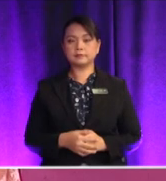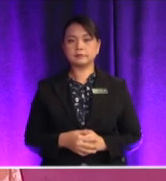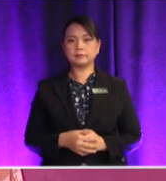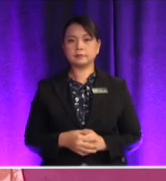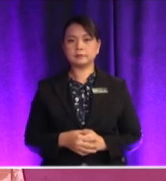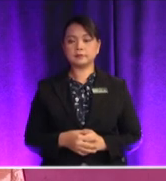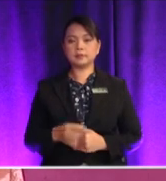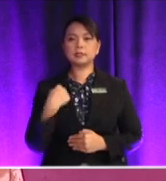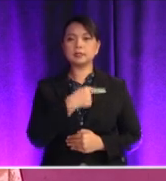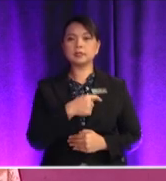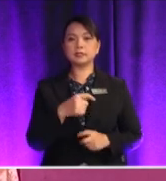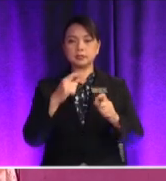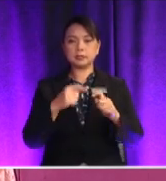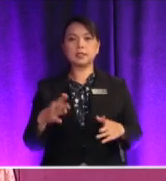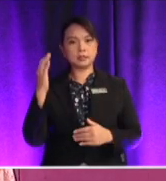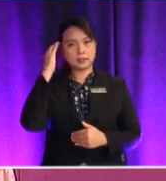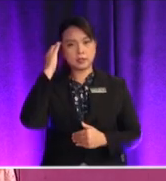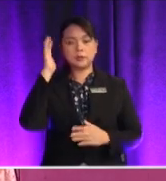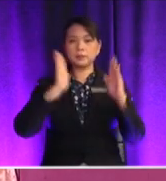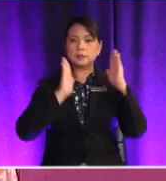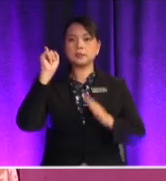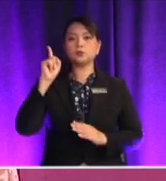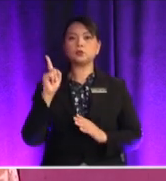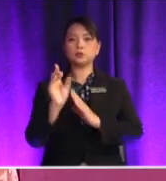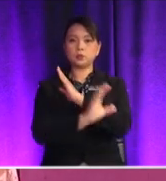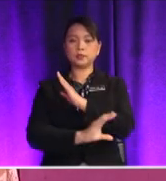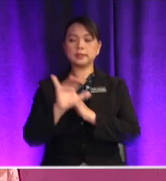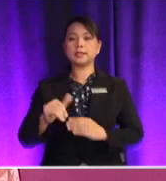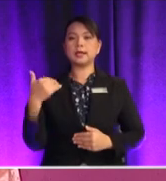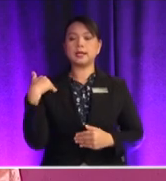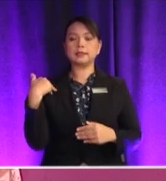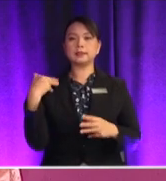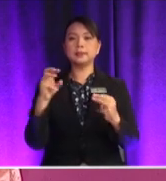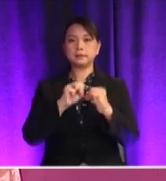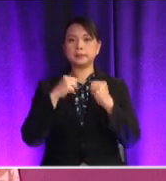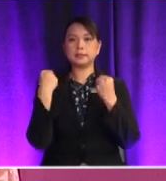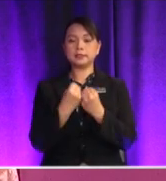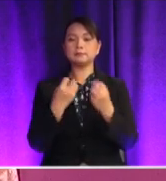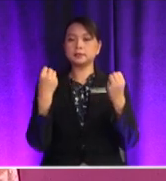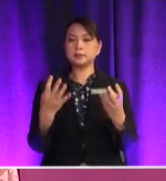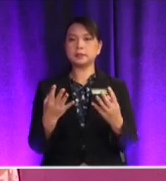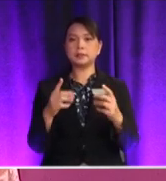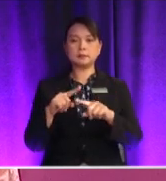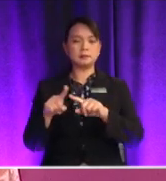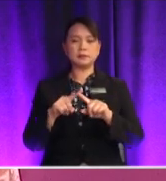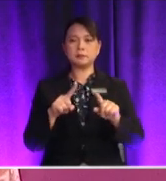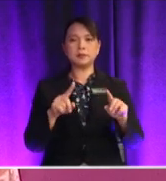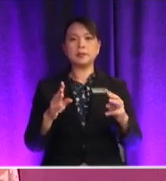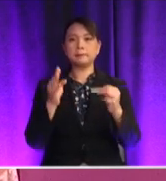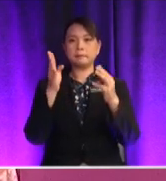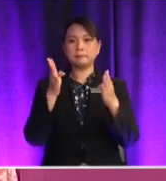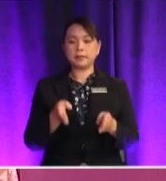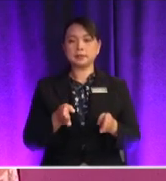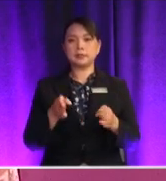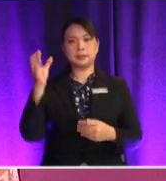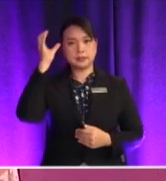kita sedia maklum Malaysia merupakan sebuah negara dengan masyarakat yang membilang bangsa yang majoritinya sebenarnya masyarakat Melayu,